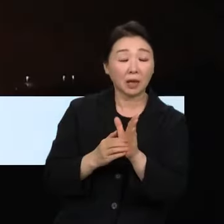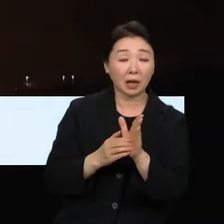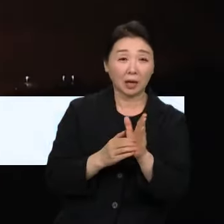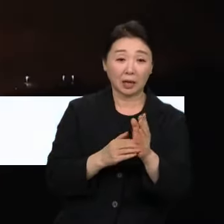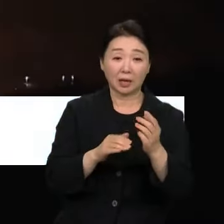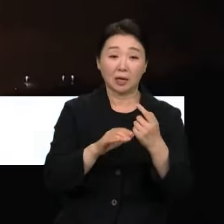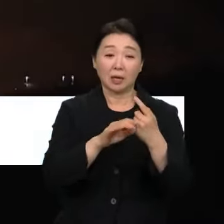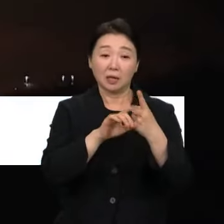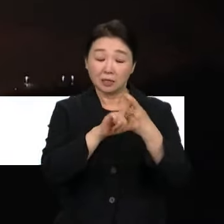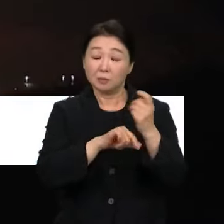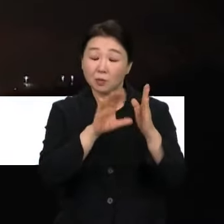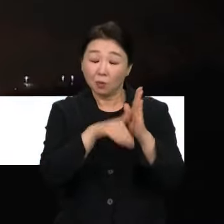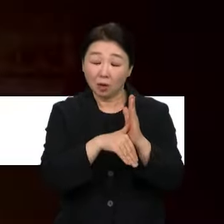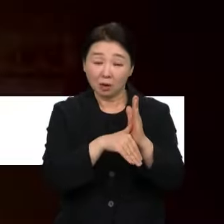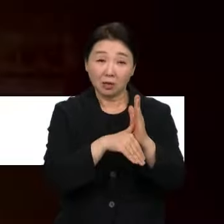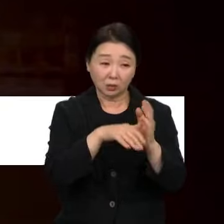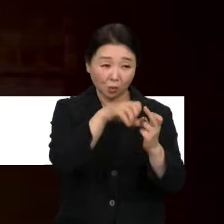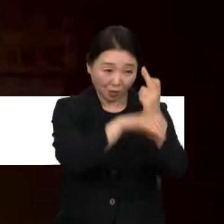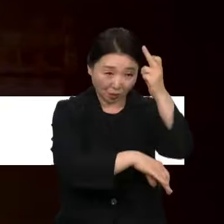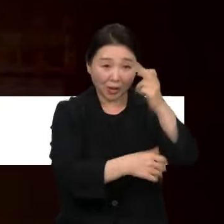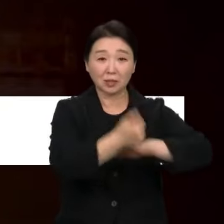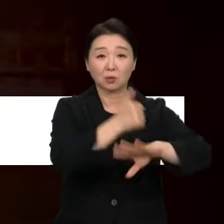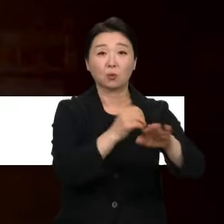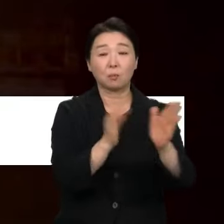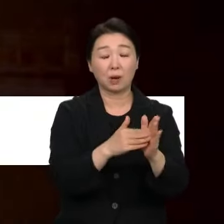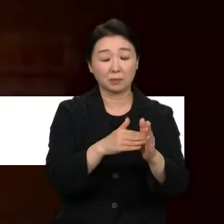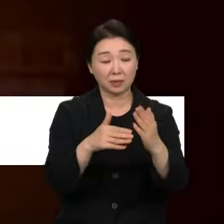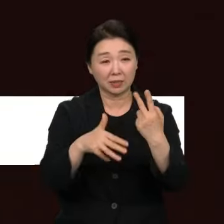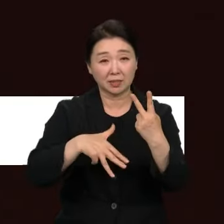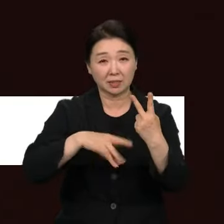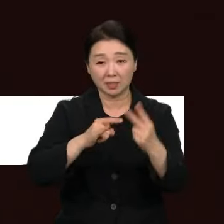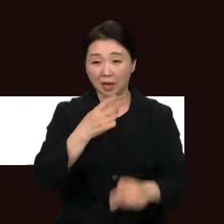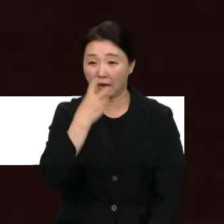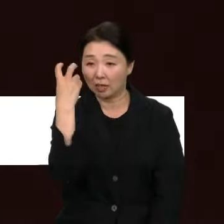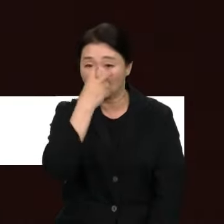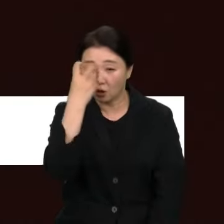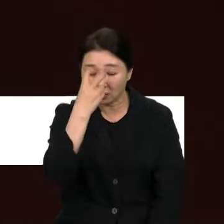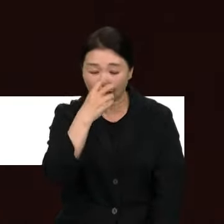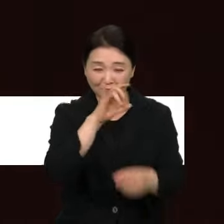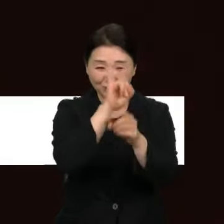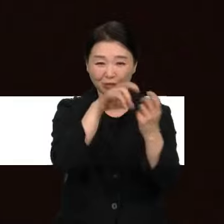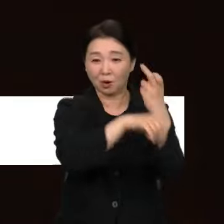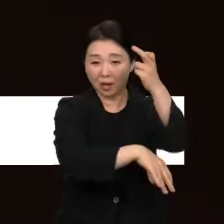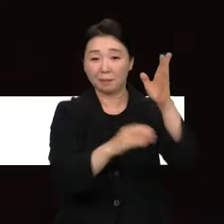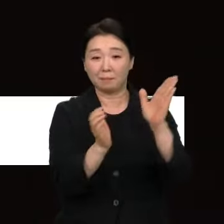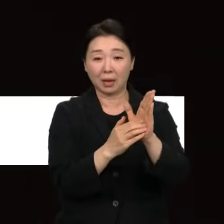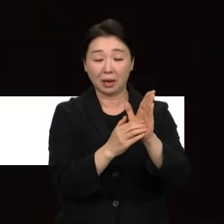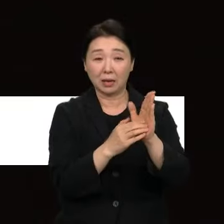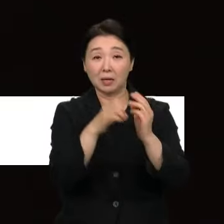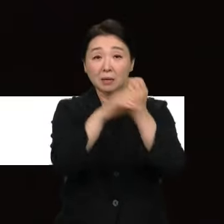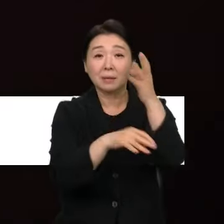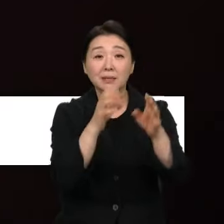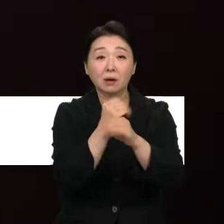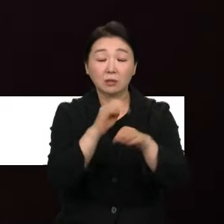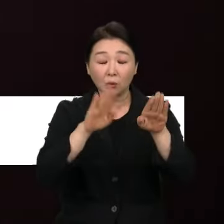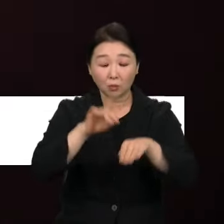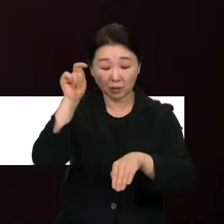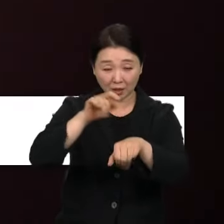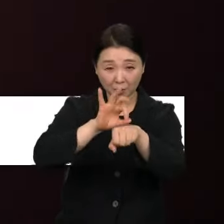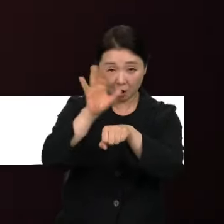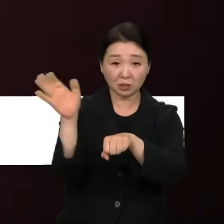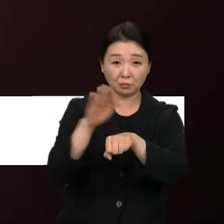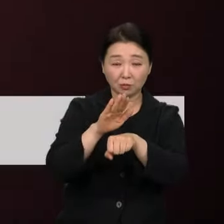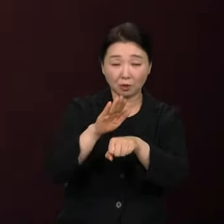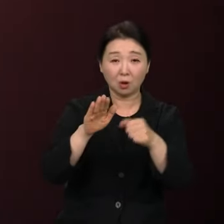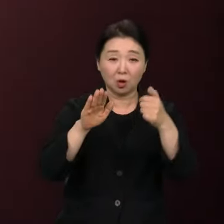발사에 성공했다고 주장한 데 이어 이번에 2차 정찰위성을 쏘겠다는 겁니다. 발사 예고 시점은 오늘 새벽 0시부터